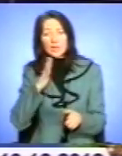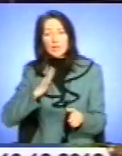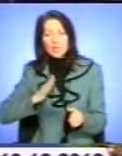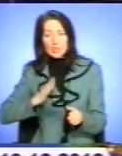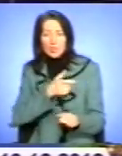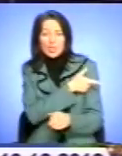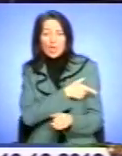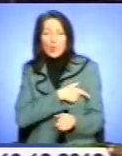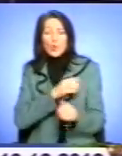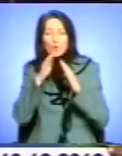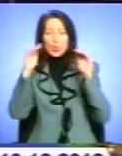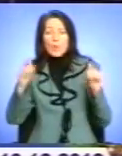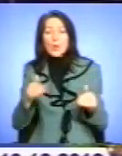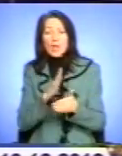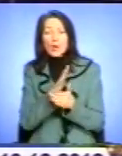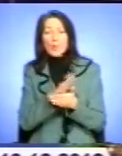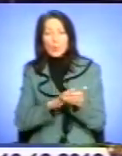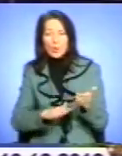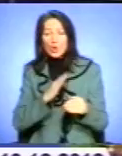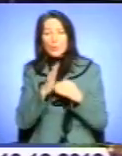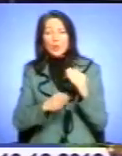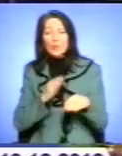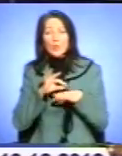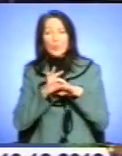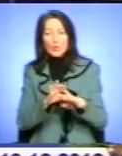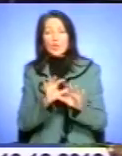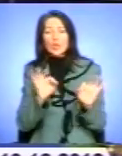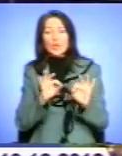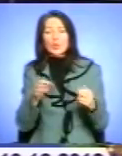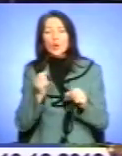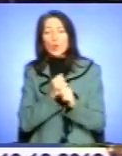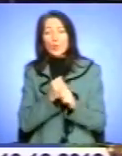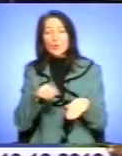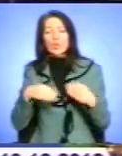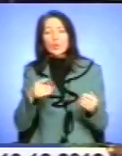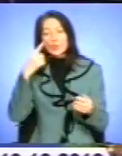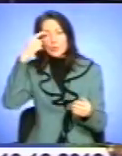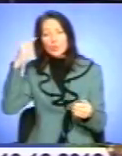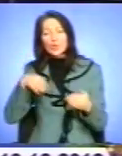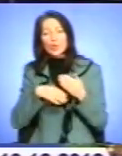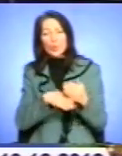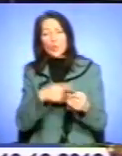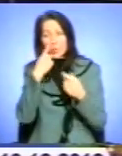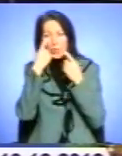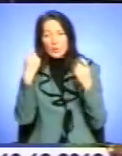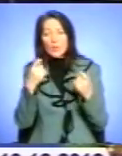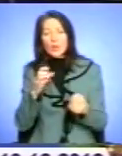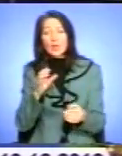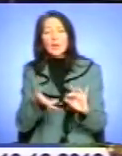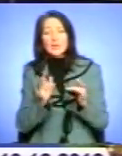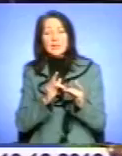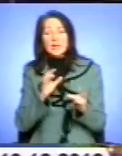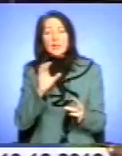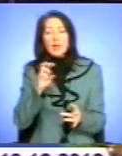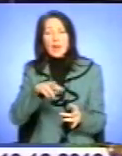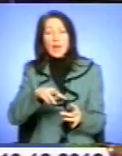протягом доби та проводять роз'яснювальну роботу, надають психологічну допомогу, повідомляє сайт МНС в області.